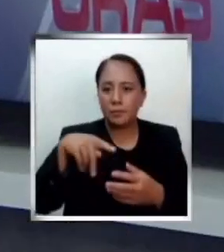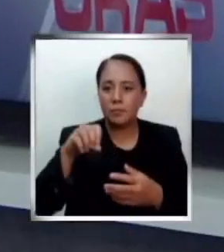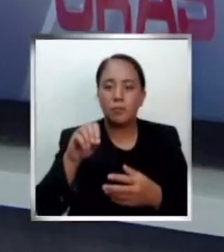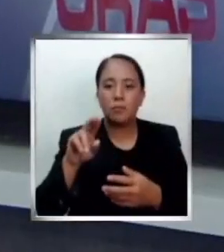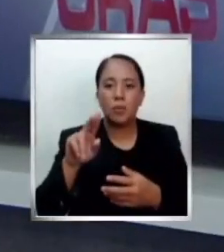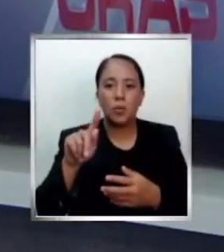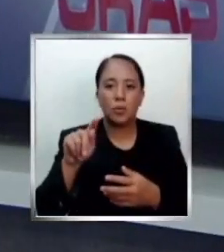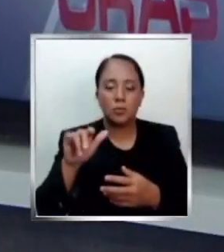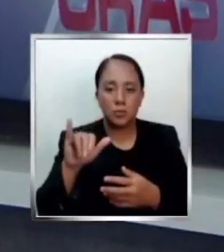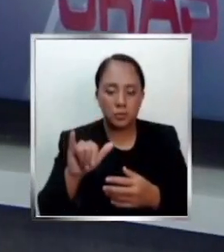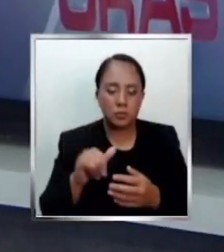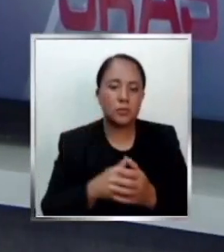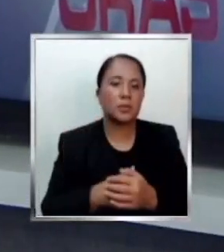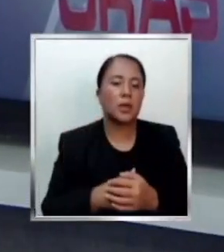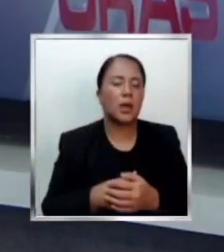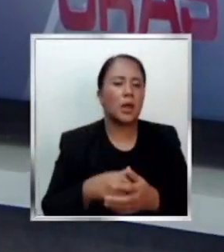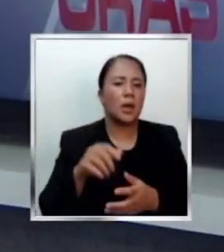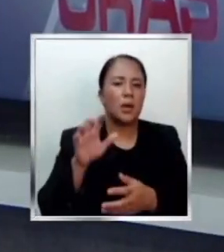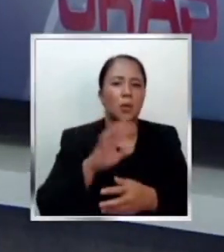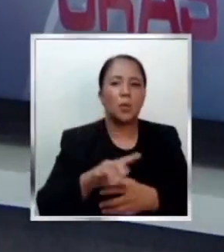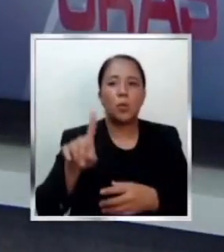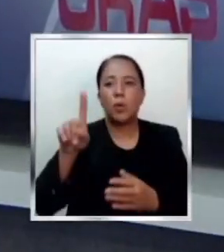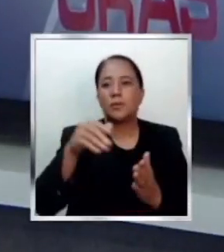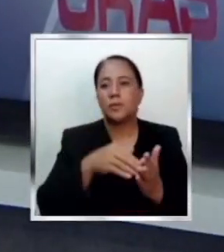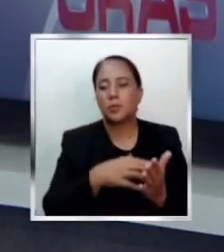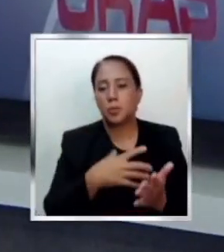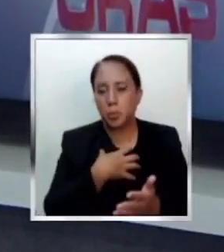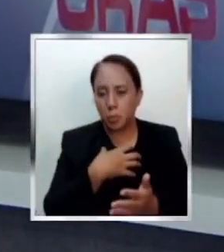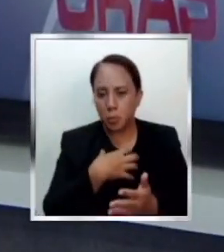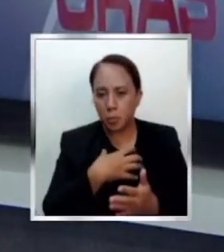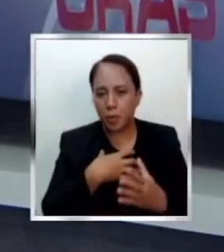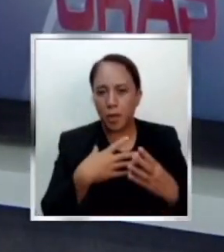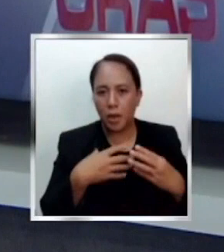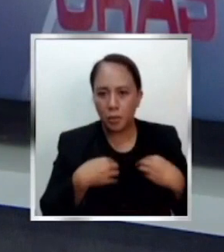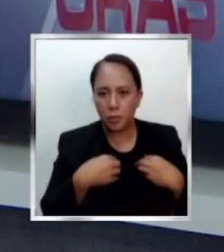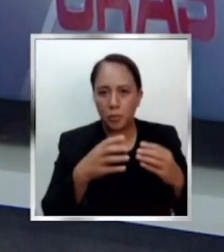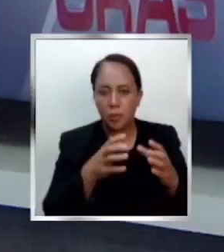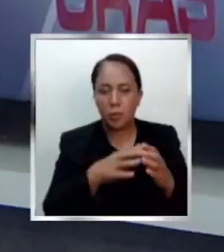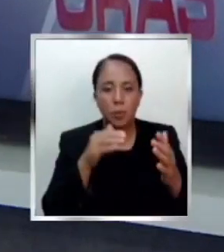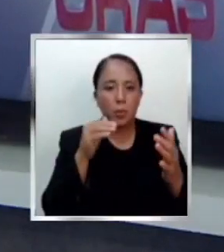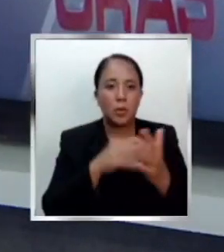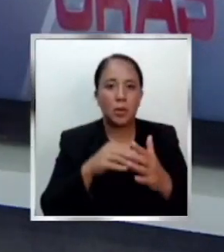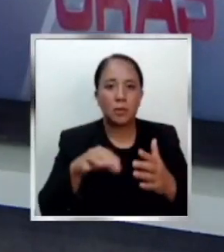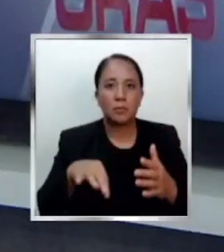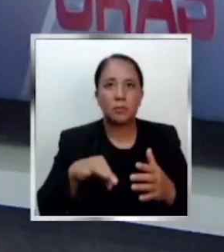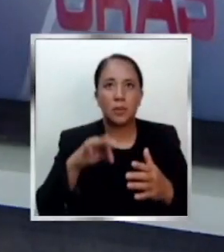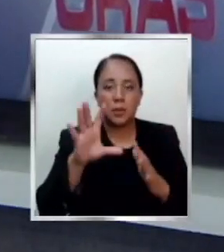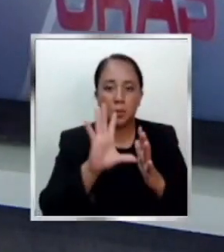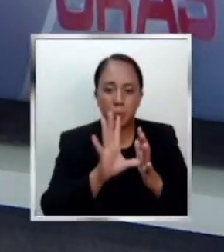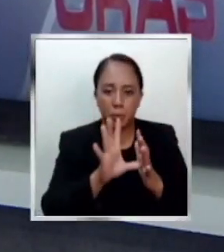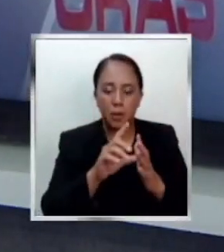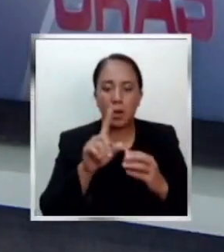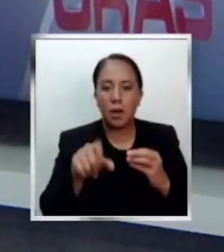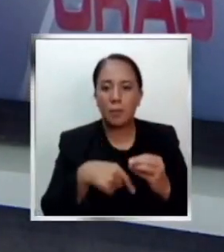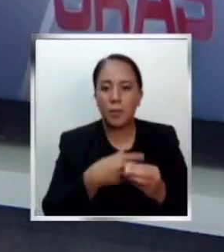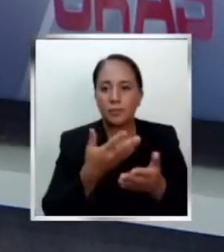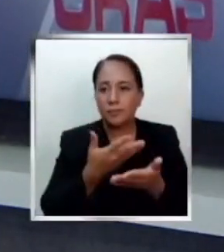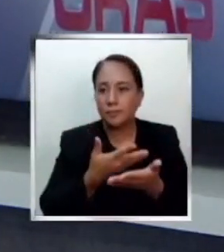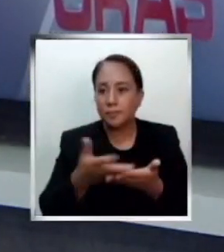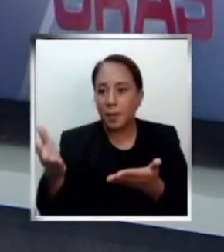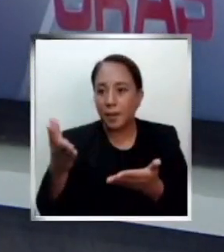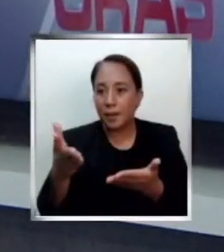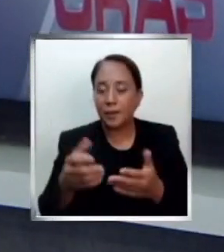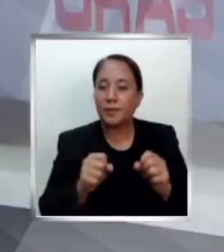Mahigit 1,000 reklamo na ang tinanggap ng Task Force kontra bigay ng COMELEC kaugnay sa bilihan at bentahan ng